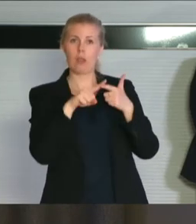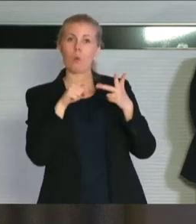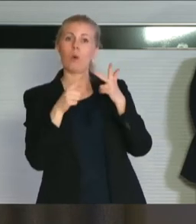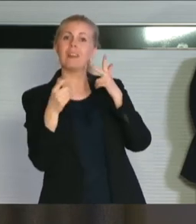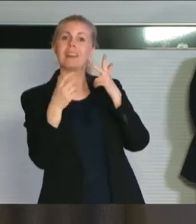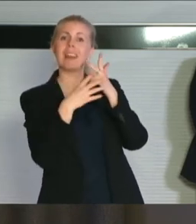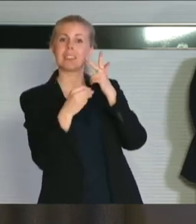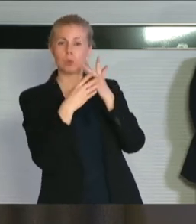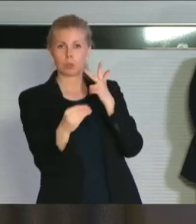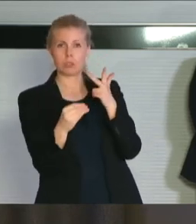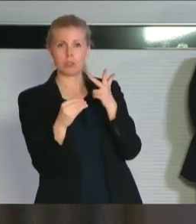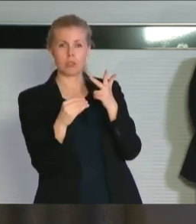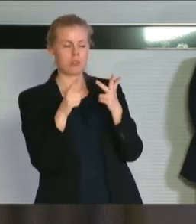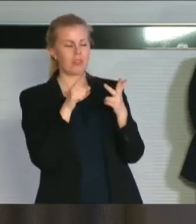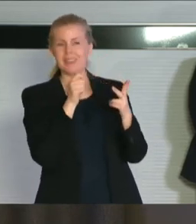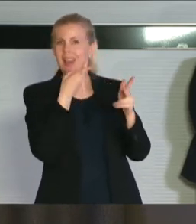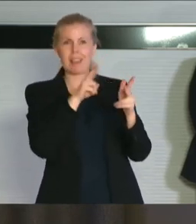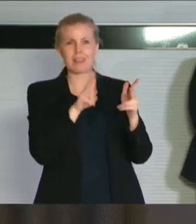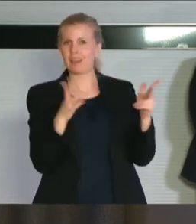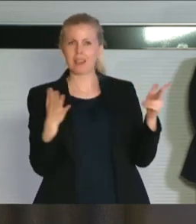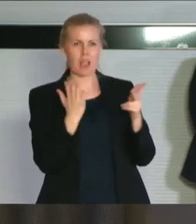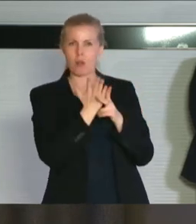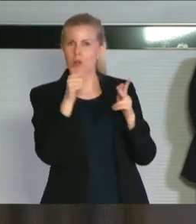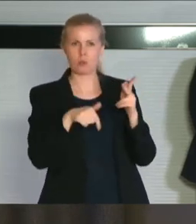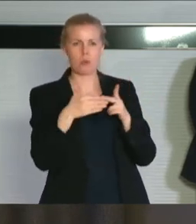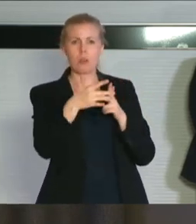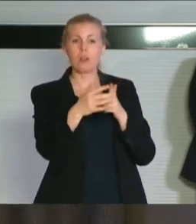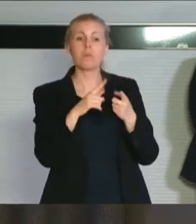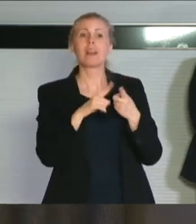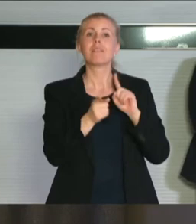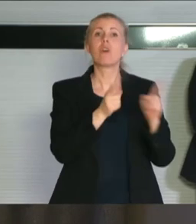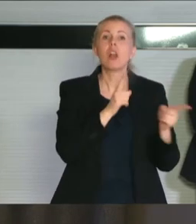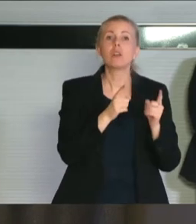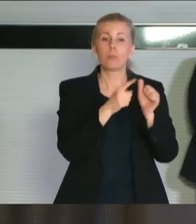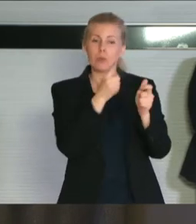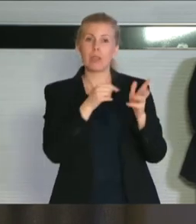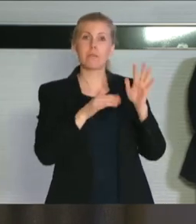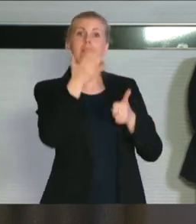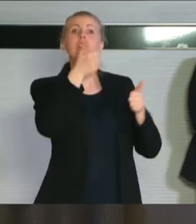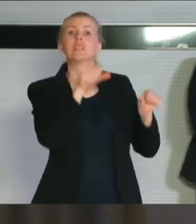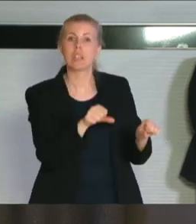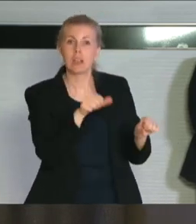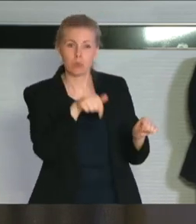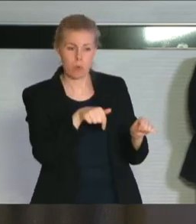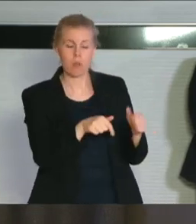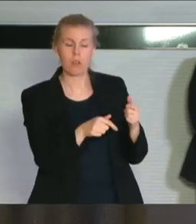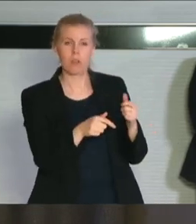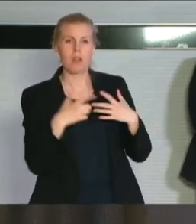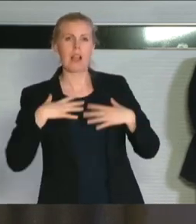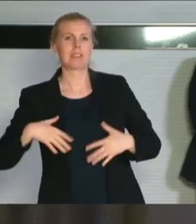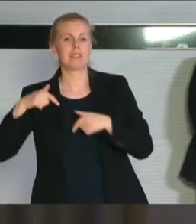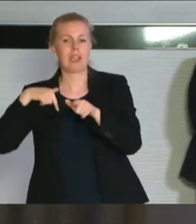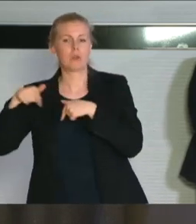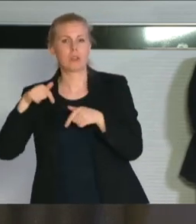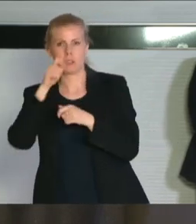kommer ikke det endre på i denne situasjonen. Men fordi valgene og prioriteringene kan bli vanskeligere, så vil helsedirektoratet